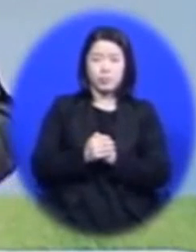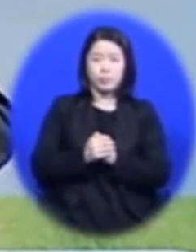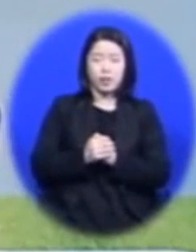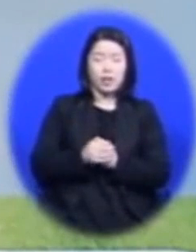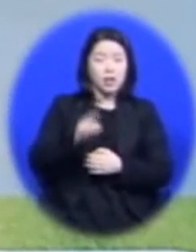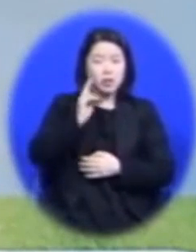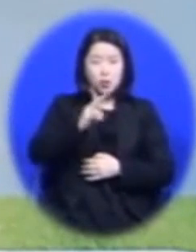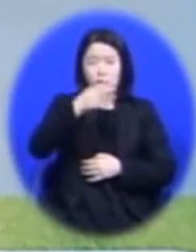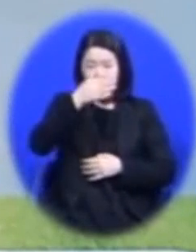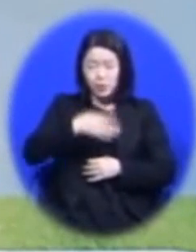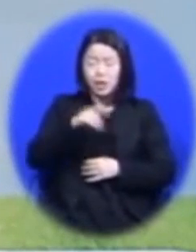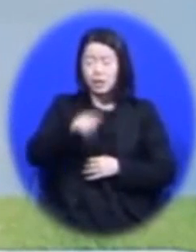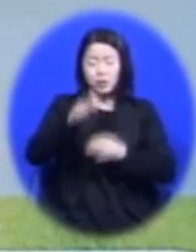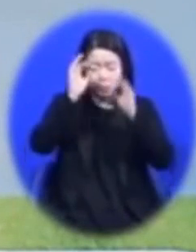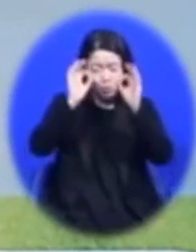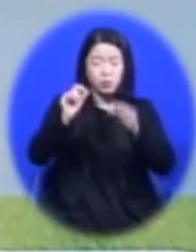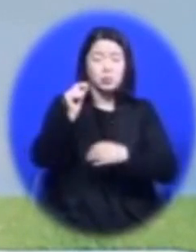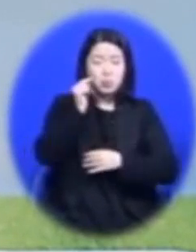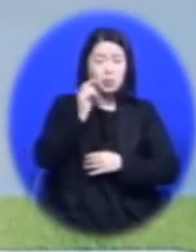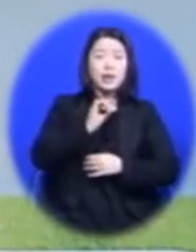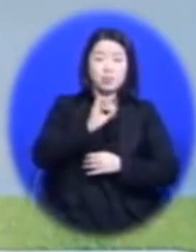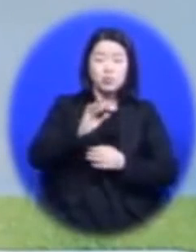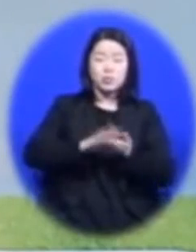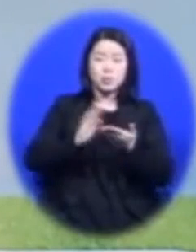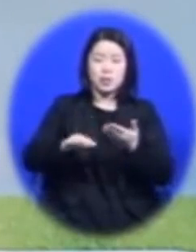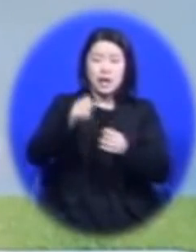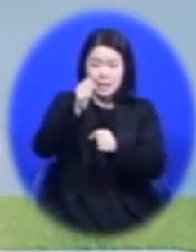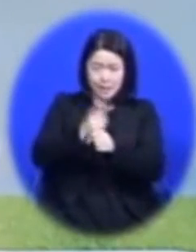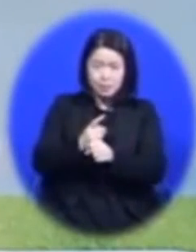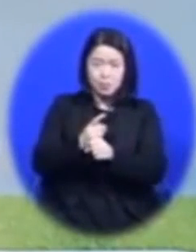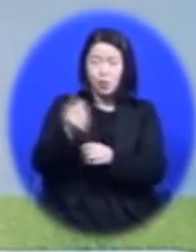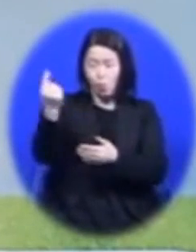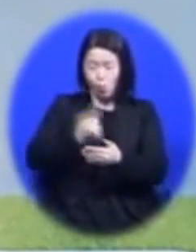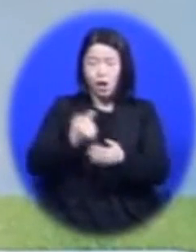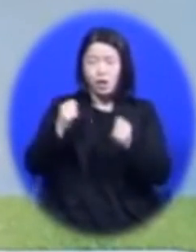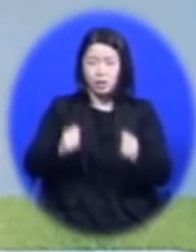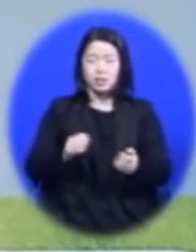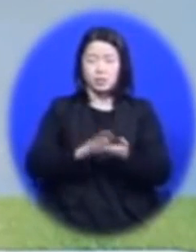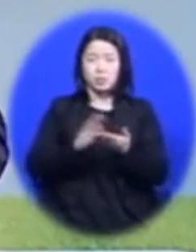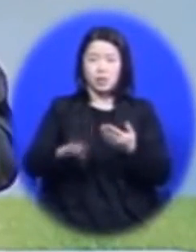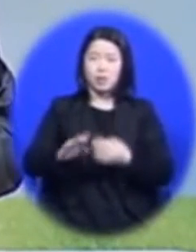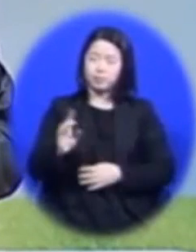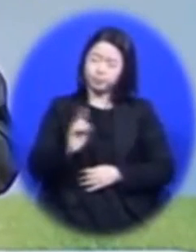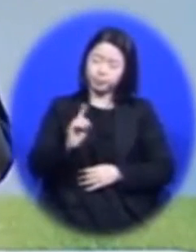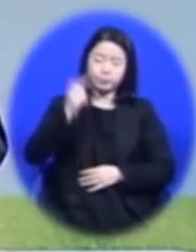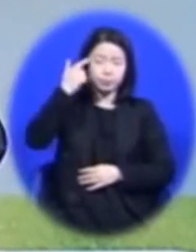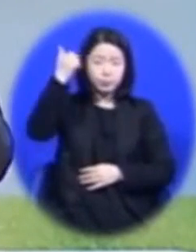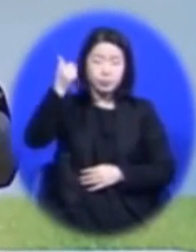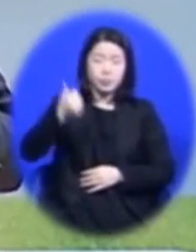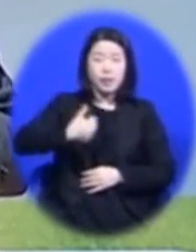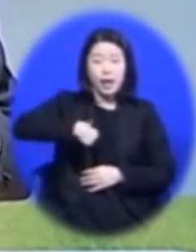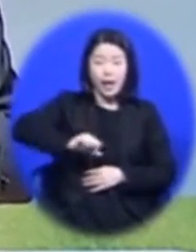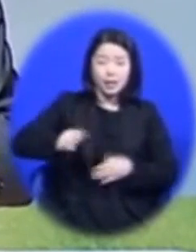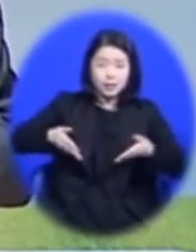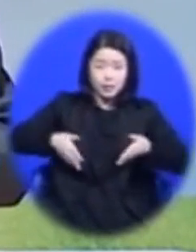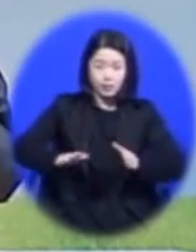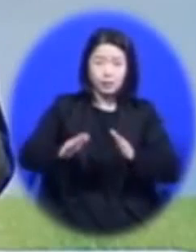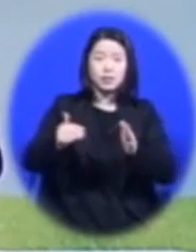너무 힘드니까 그걸 못 본 것뿐이죠. 이미 와 계신 거예요. 어느 목사님이 아들이